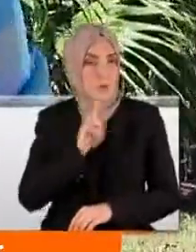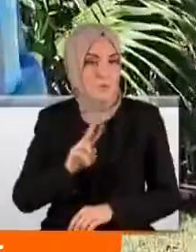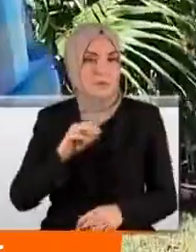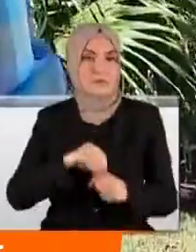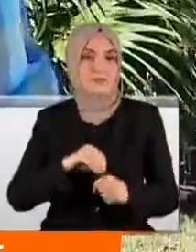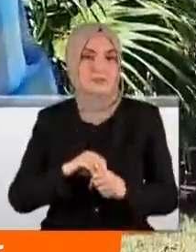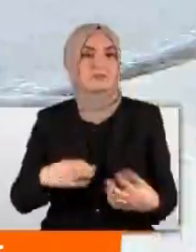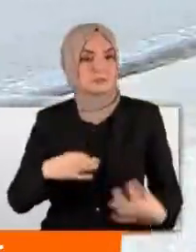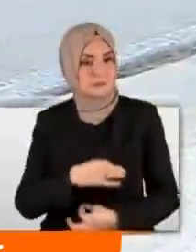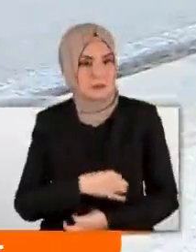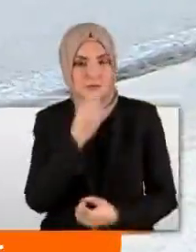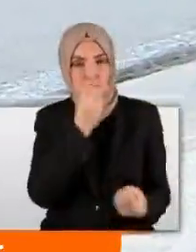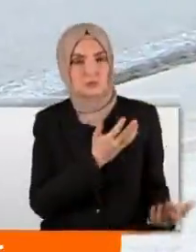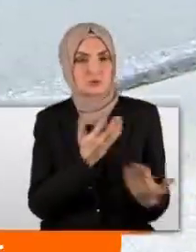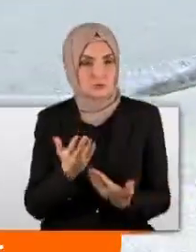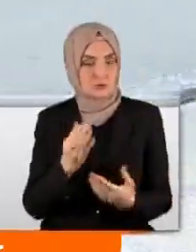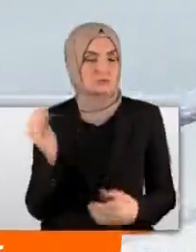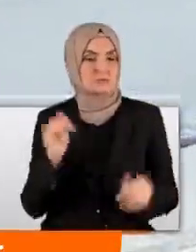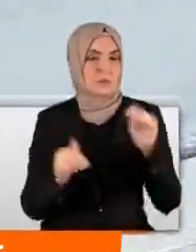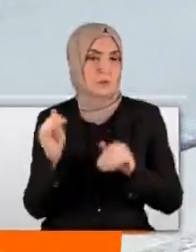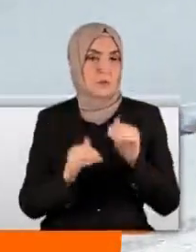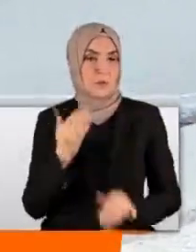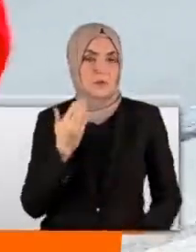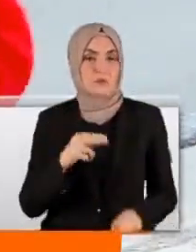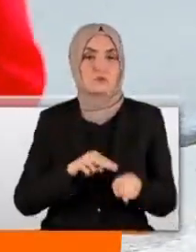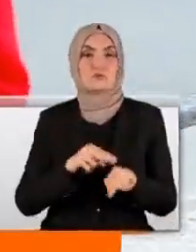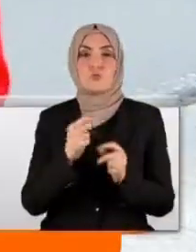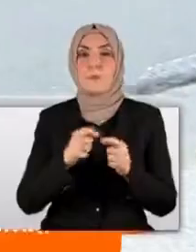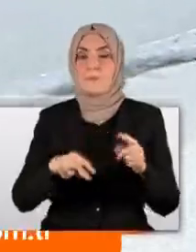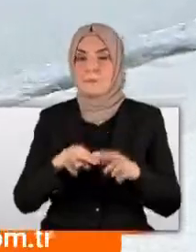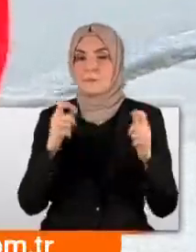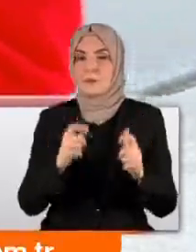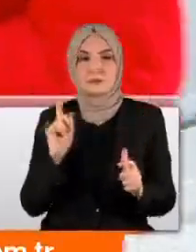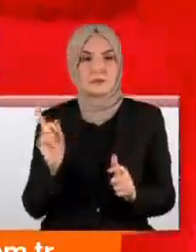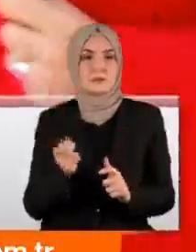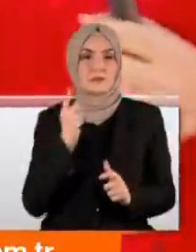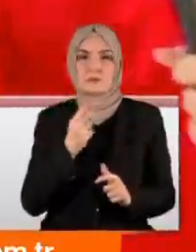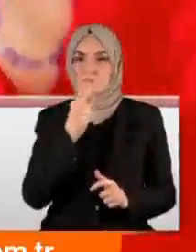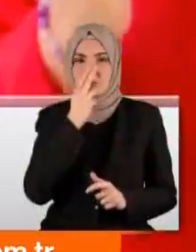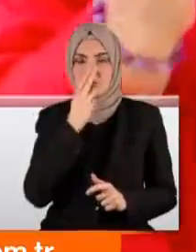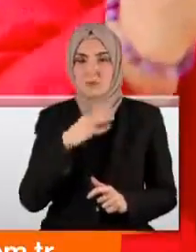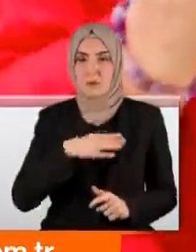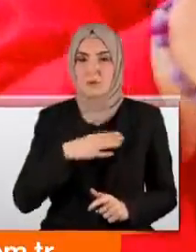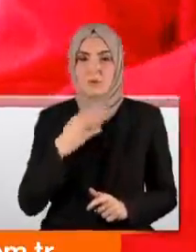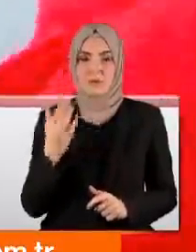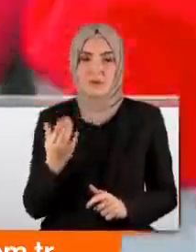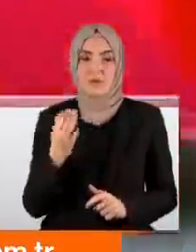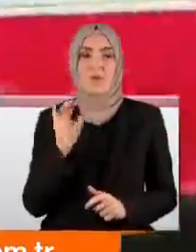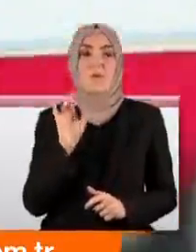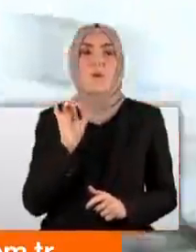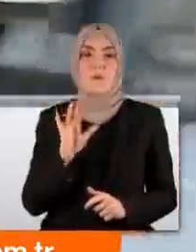bırakıyorlar. Küba'da ilginç ritüellere rastlayabilirsiniz. İşte onlardan biri. Bir 15 yaş